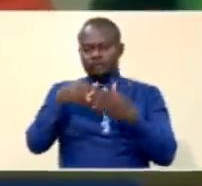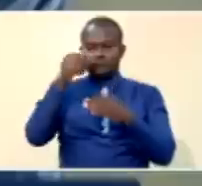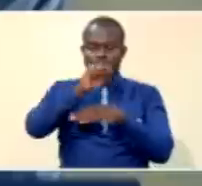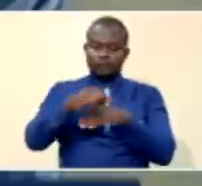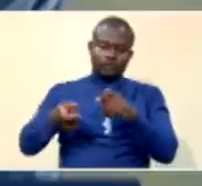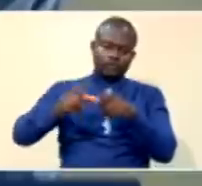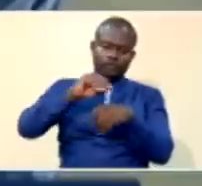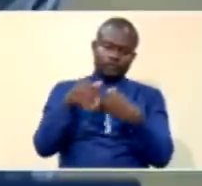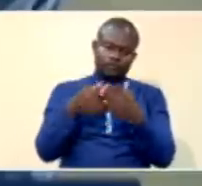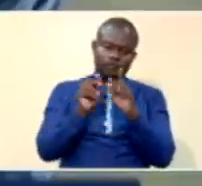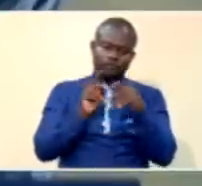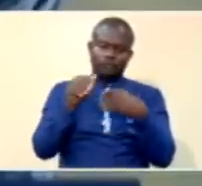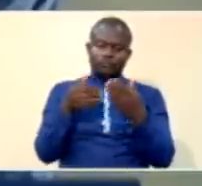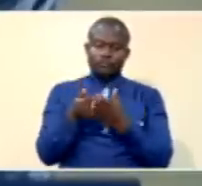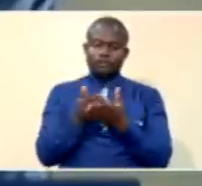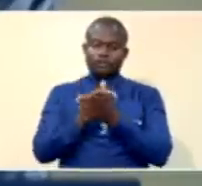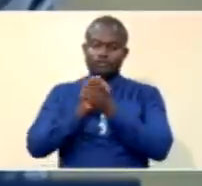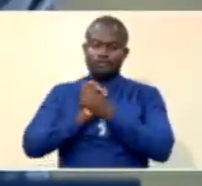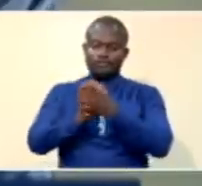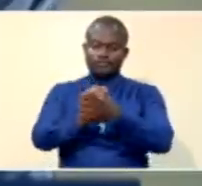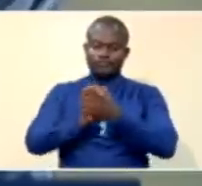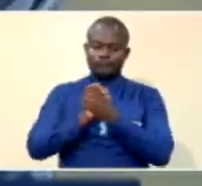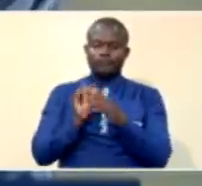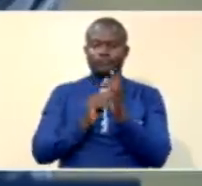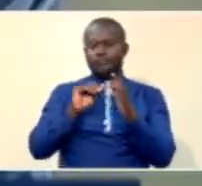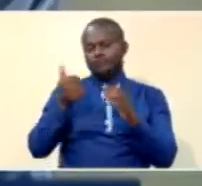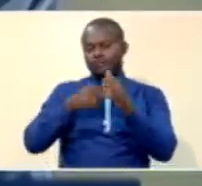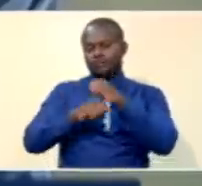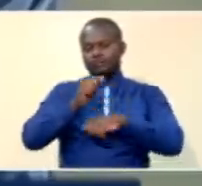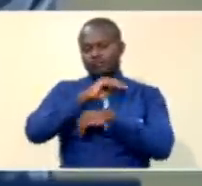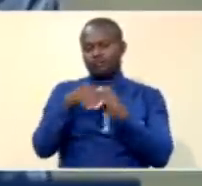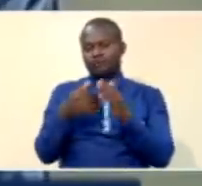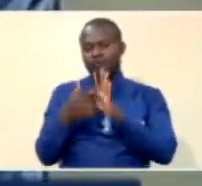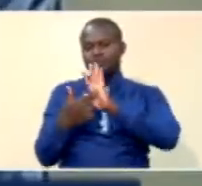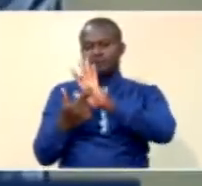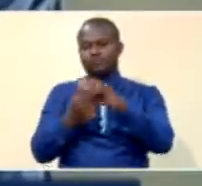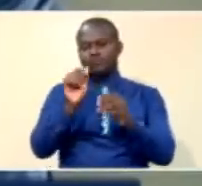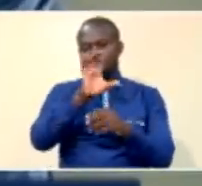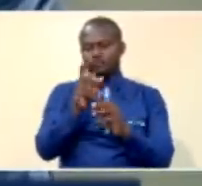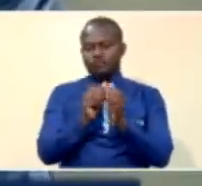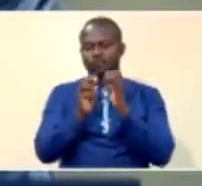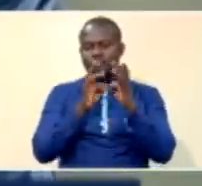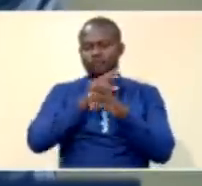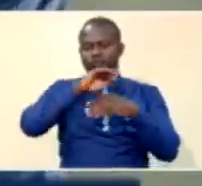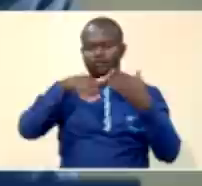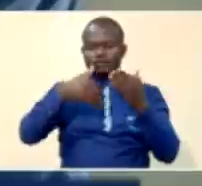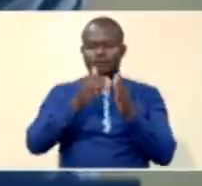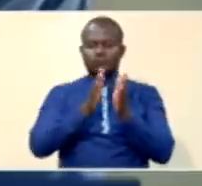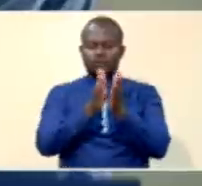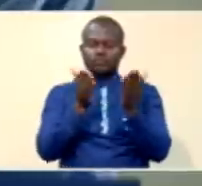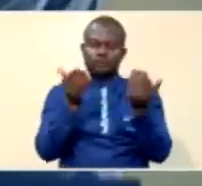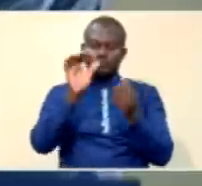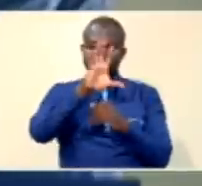kwiyongera abantu bagiye baramburirana ibiganza ndetse n'ibindi bikorwa byose bigaragariza Afurika ndetse n'isi yose muri rusange